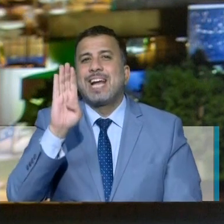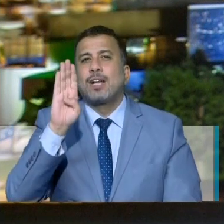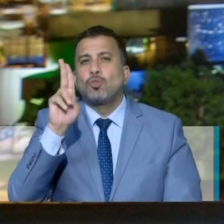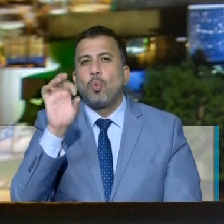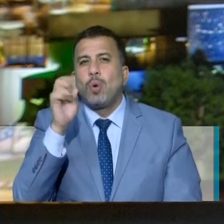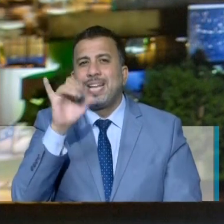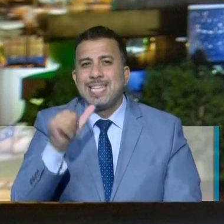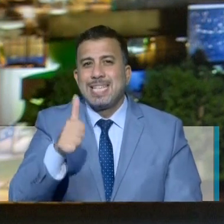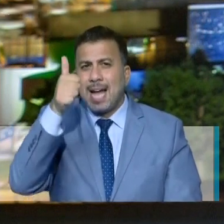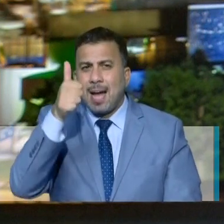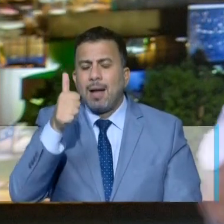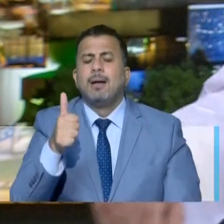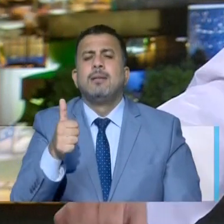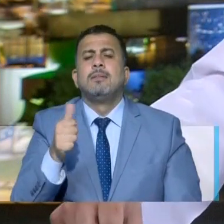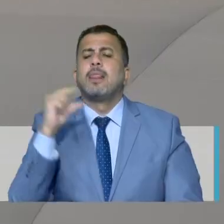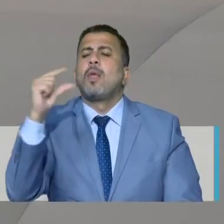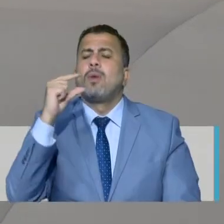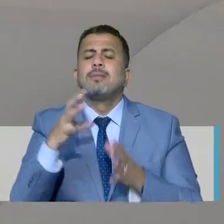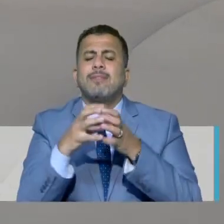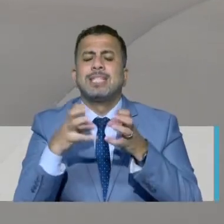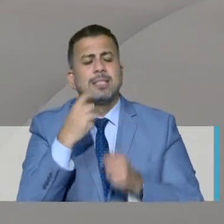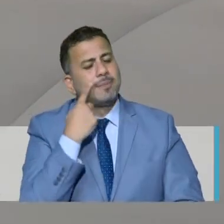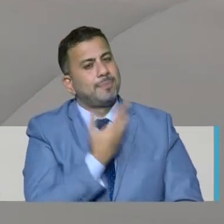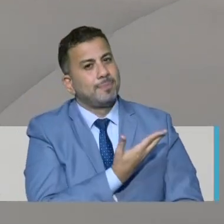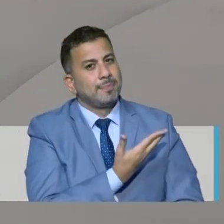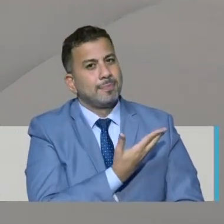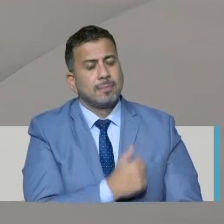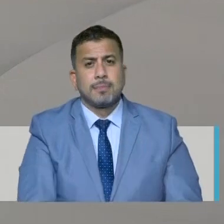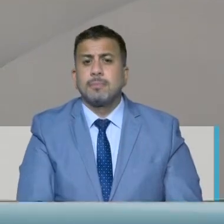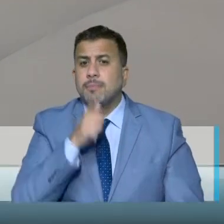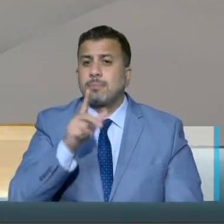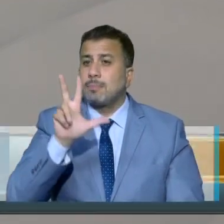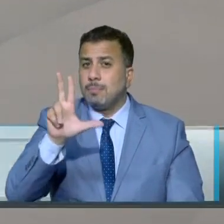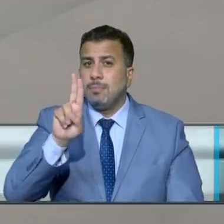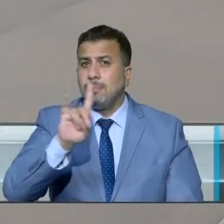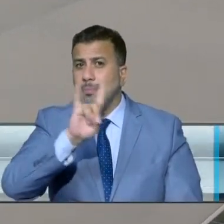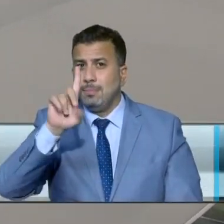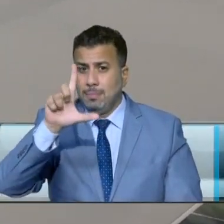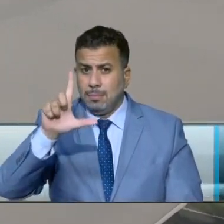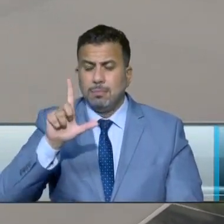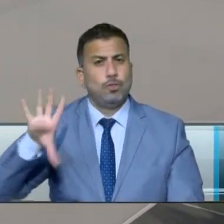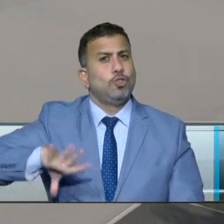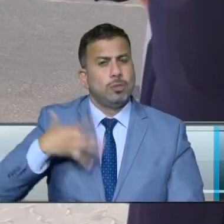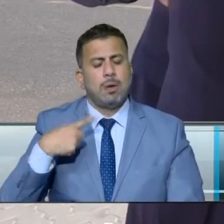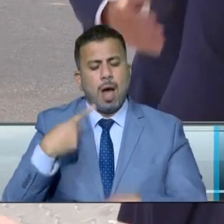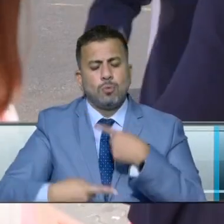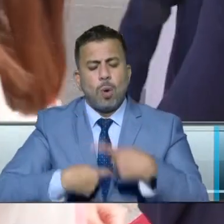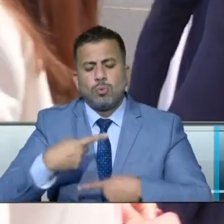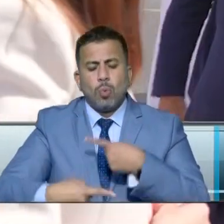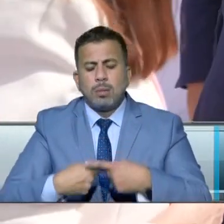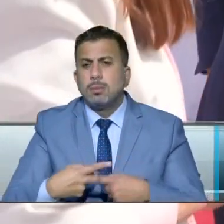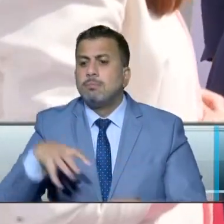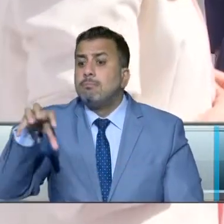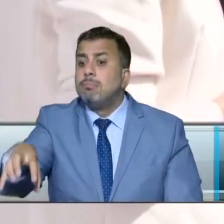الدوليه الى التفاصيل في منطقه التلال وضمن مساعي سموه الدائمه لرفض كافه